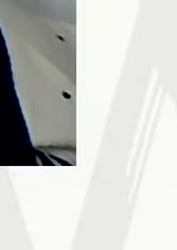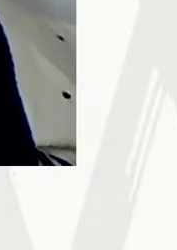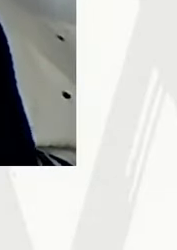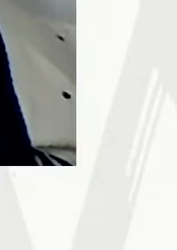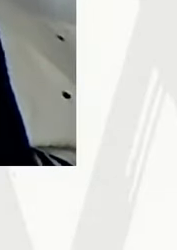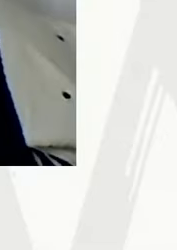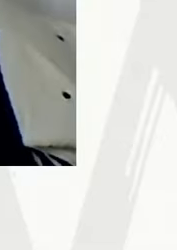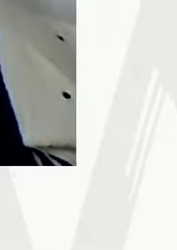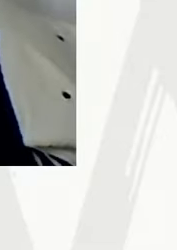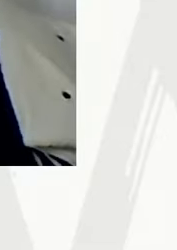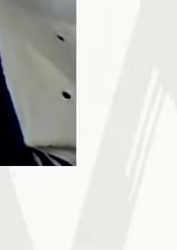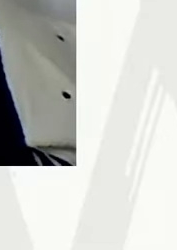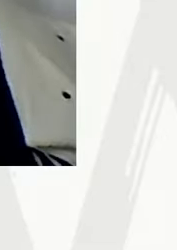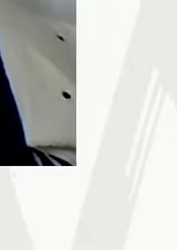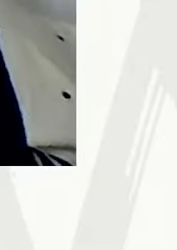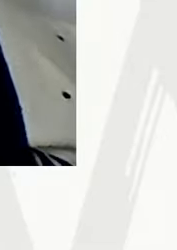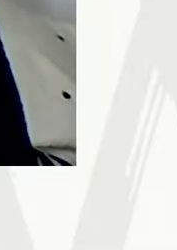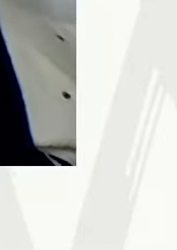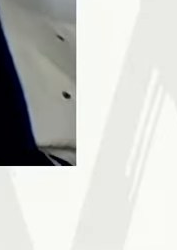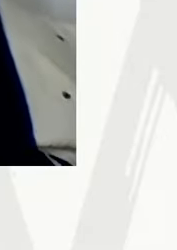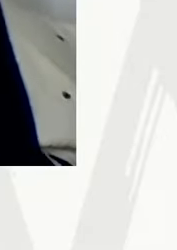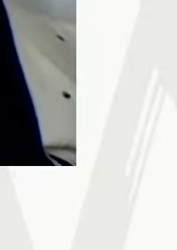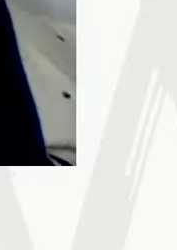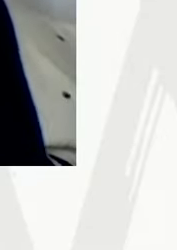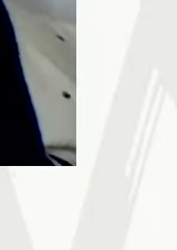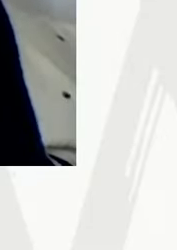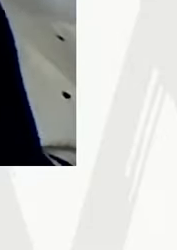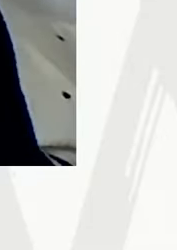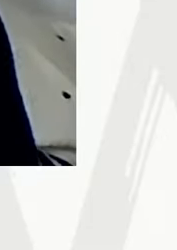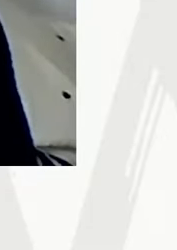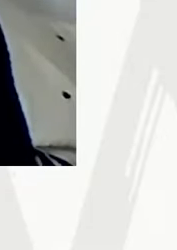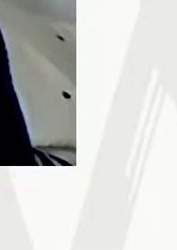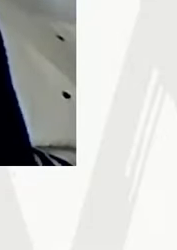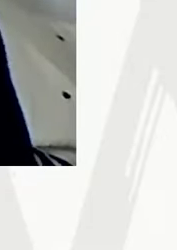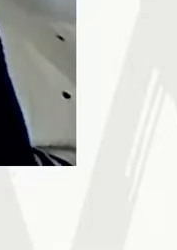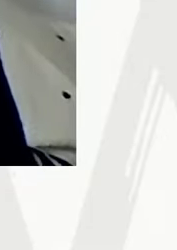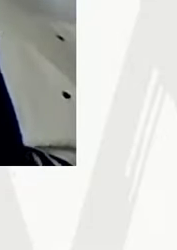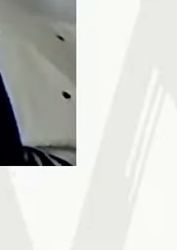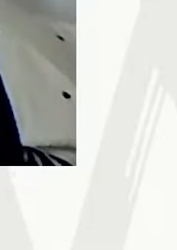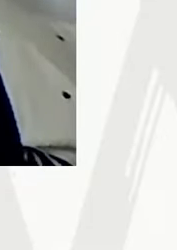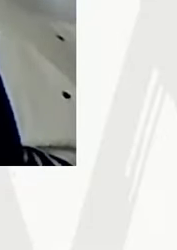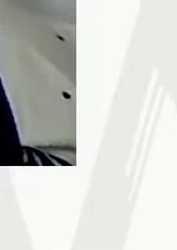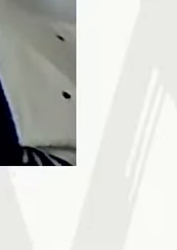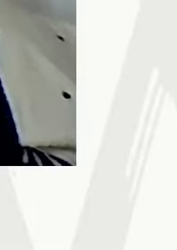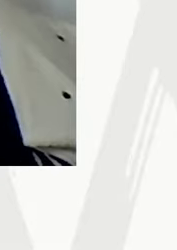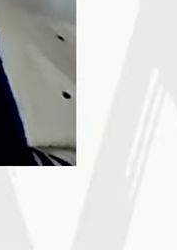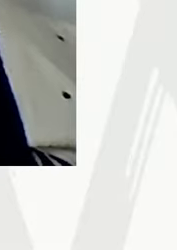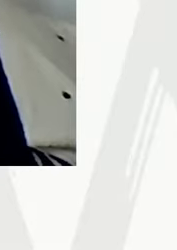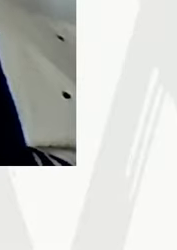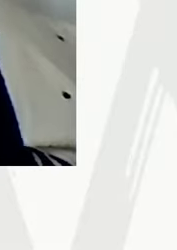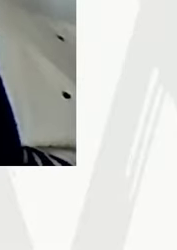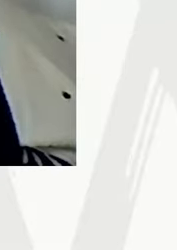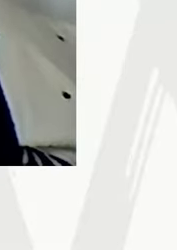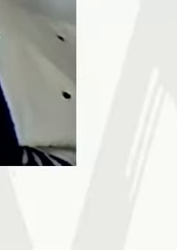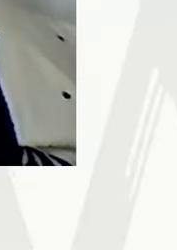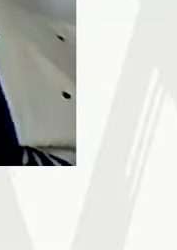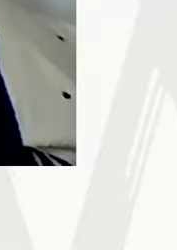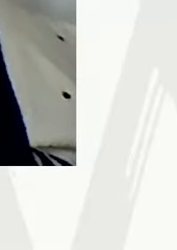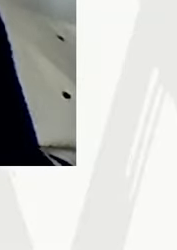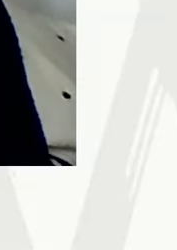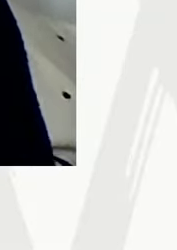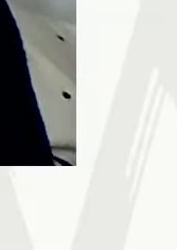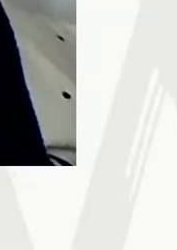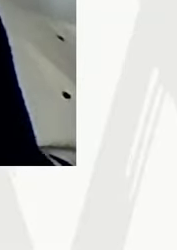Et dans une épuration ou dans une purification, on élimine l'autre,